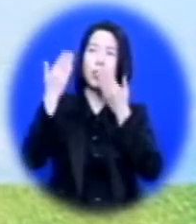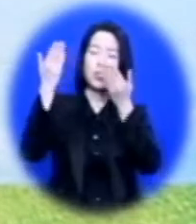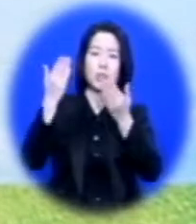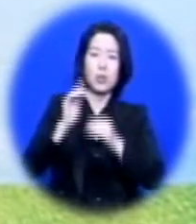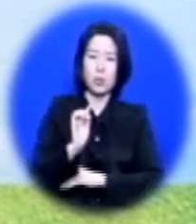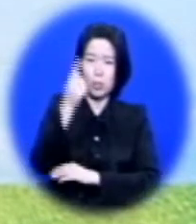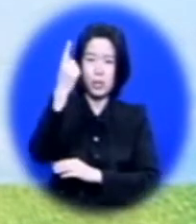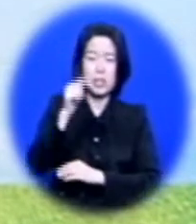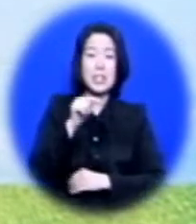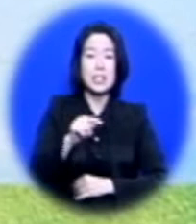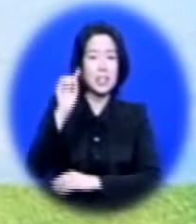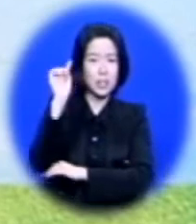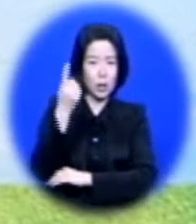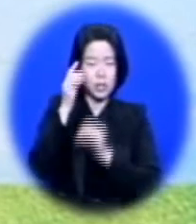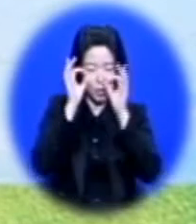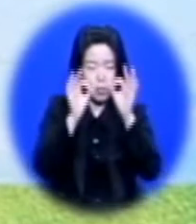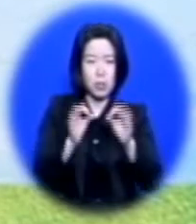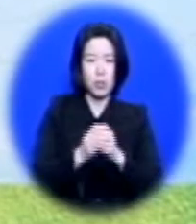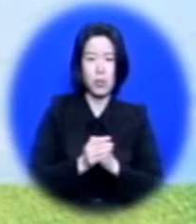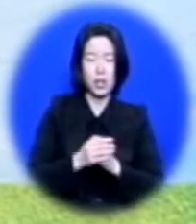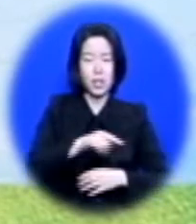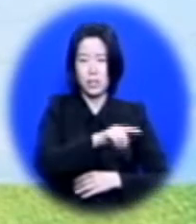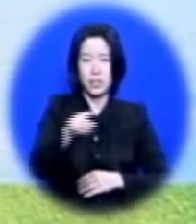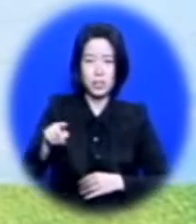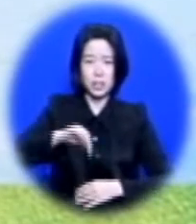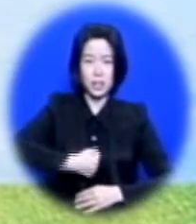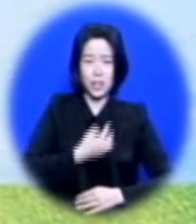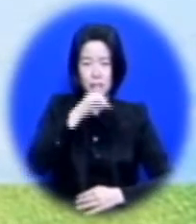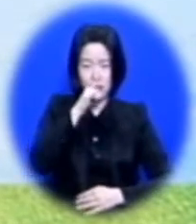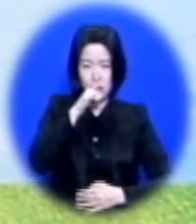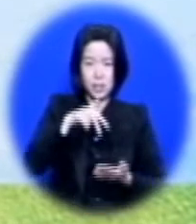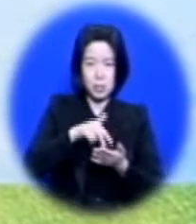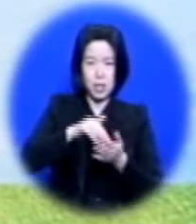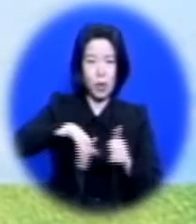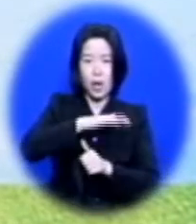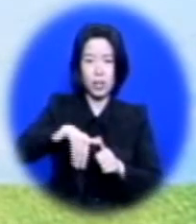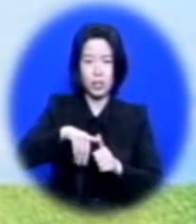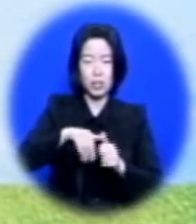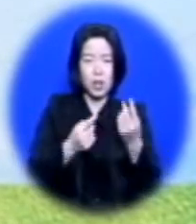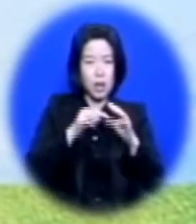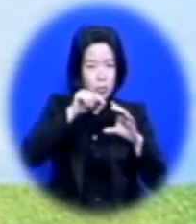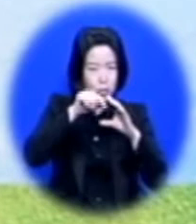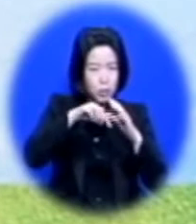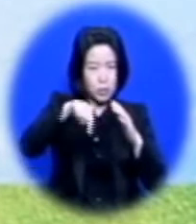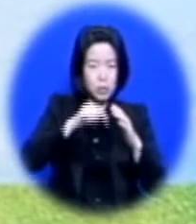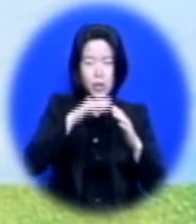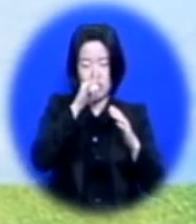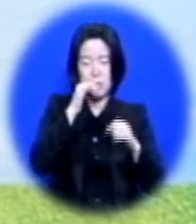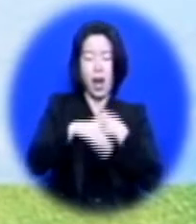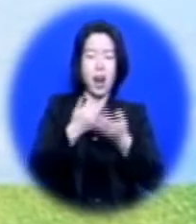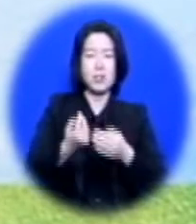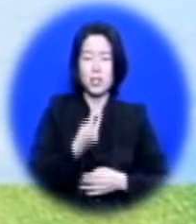드리는 그 다윗을 보면서 그들은 비록 자기가 있는 처지는 아둘람 굴 속에 있지만 하나님은 살아 겠어